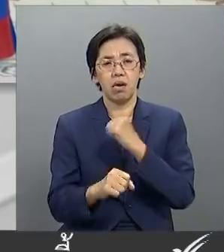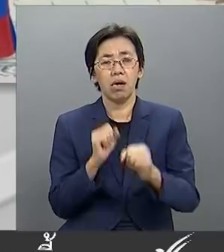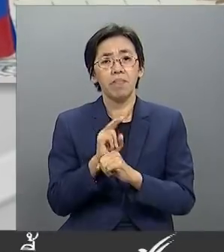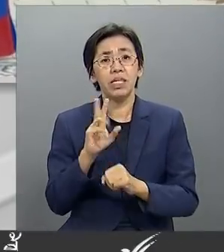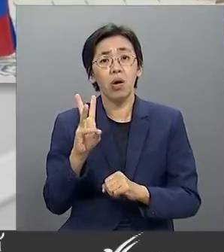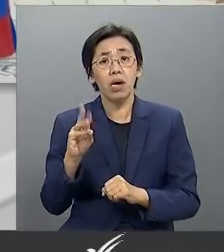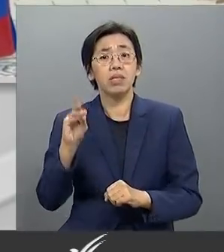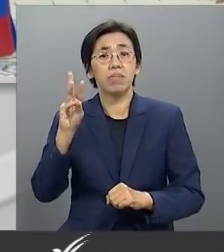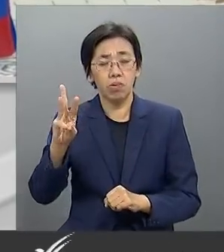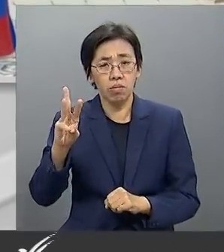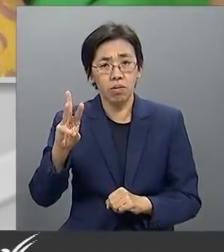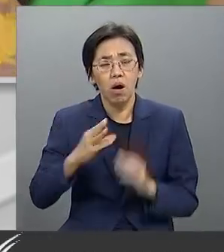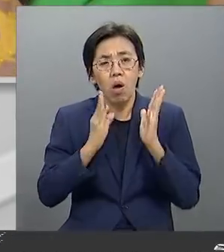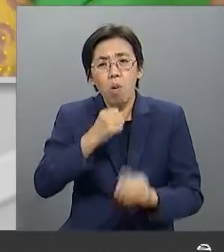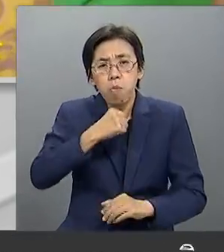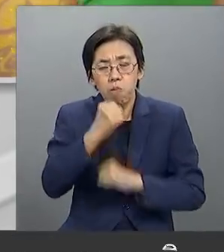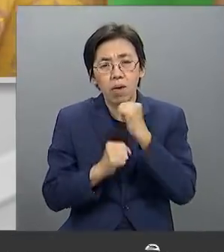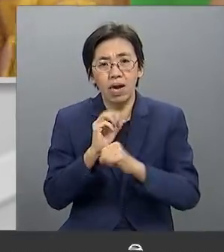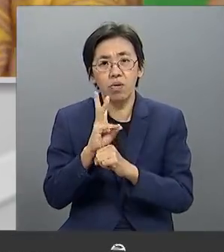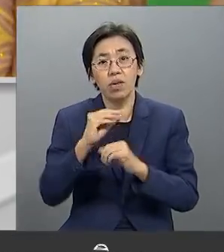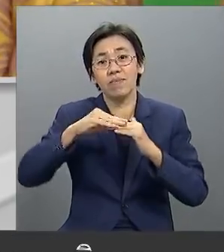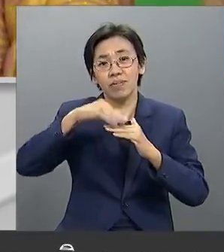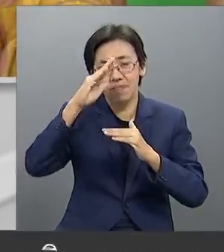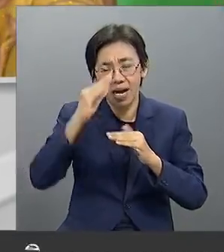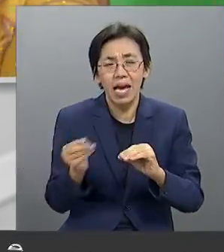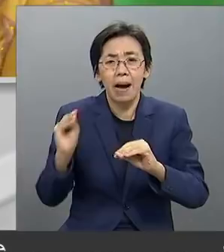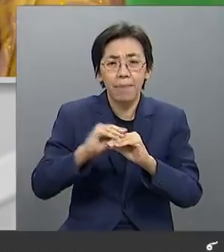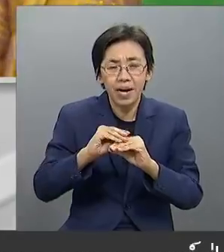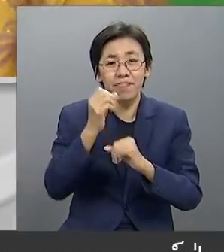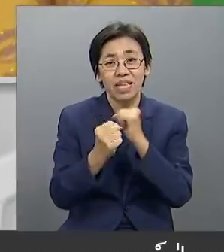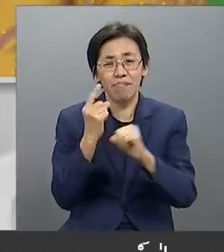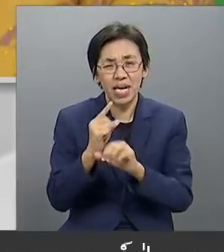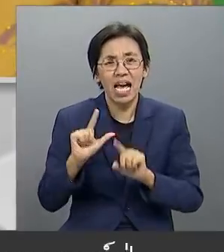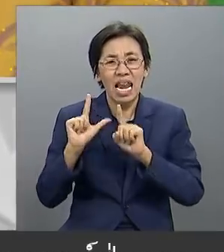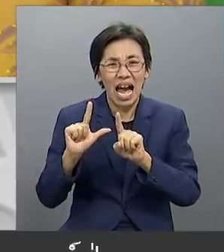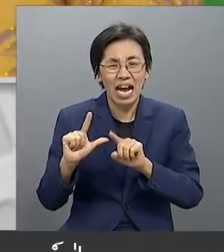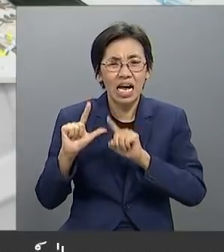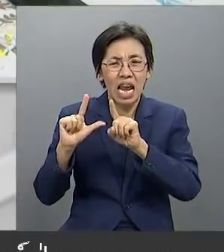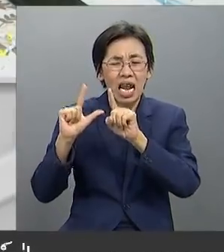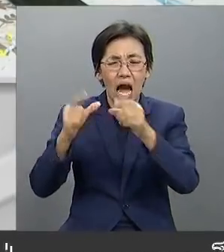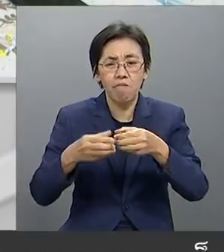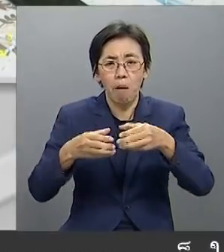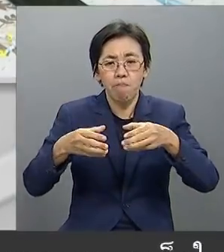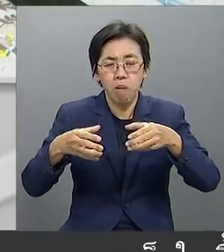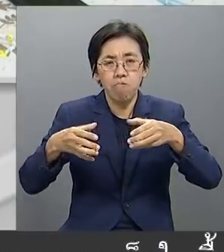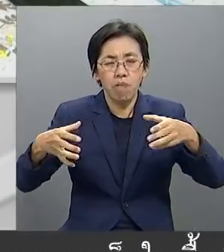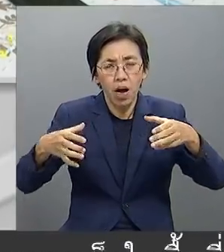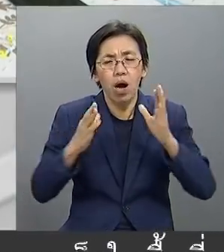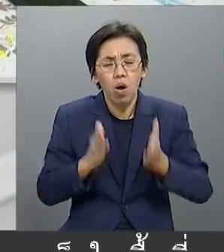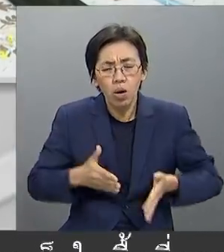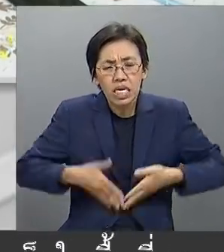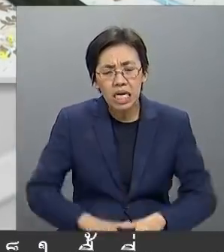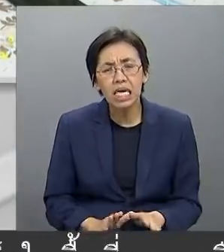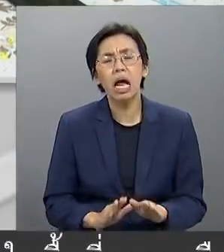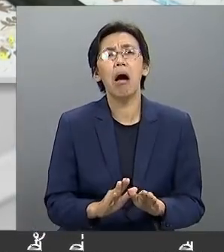ที่อายุเสลี่ยง 60ปีขึ้นไปมันจะเพิ่มขึ้นมาปีละล้านคนแต่ว่าคนเกิดนะพ่อไปดูแล้วจะลดลงเหลือแค่ 6แสนคน